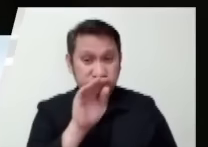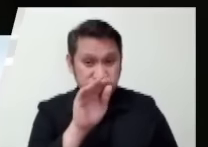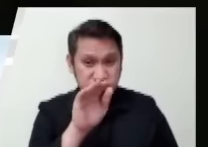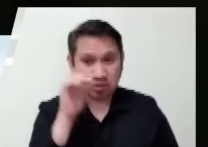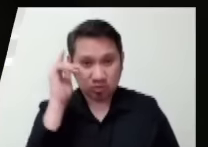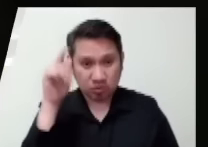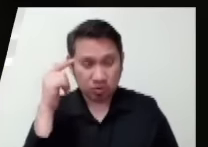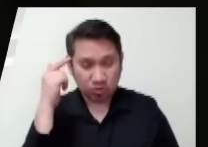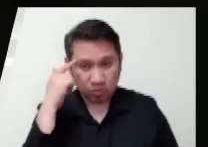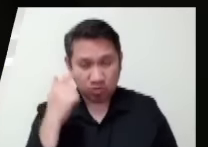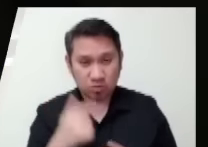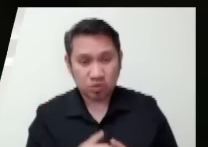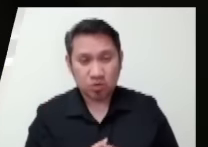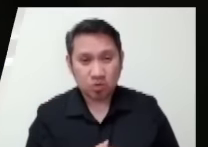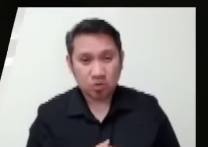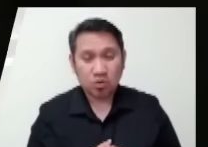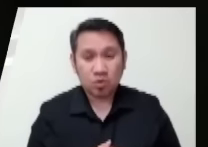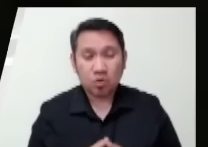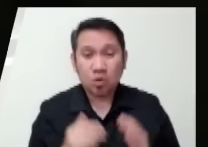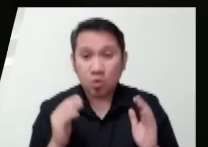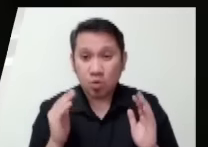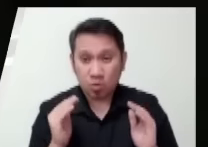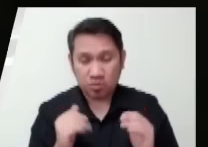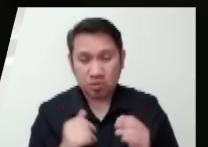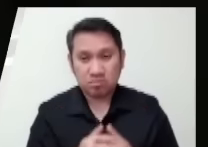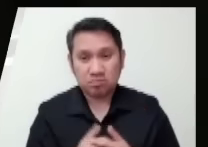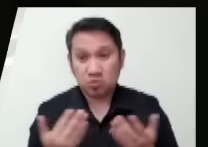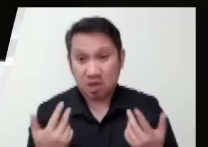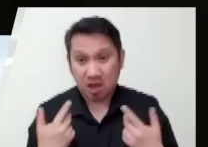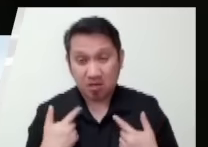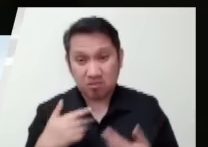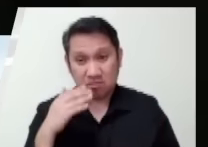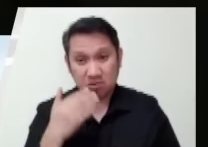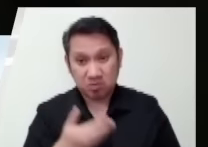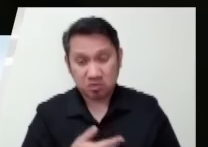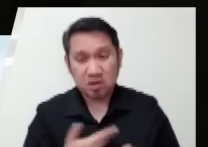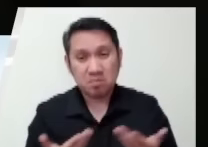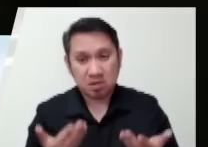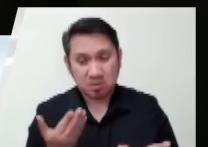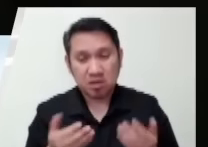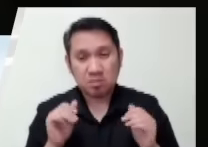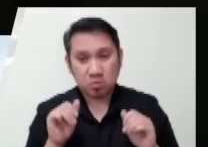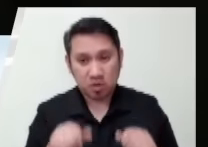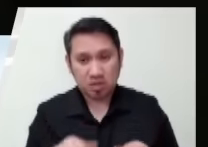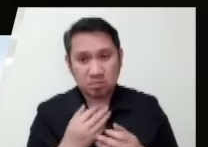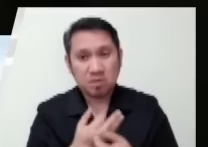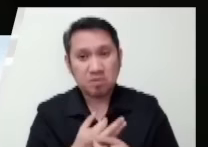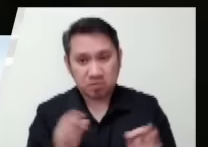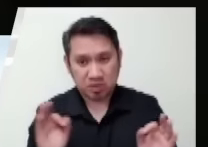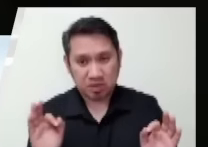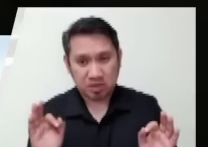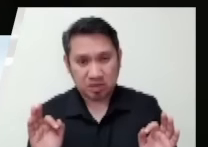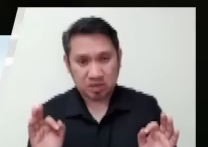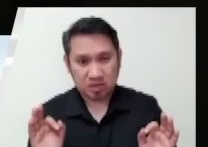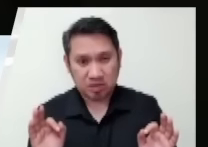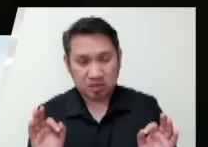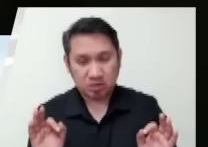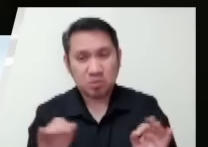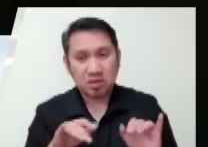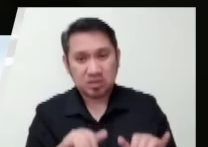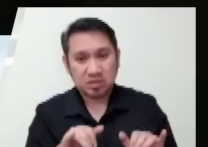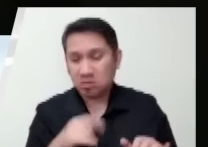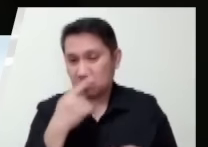anak po na pakasakali, pwede nilang i-consider po na palayain na lang po yung mga asawa namin. Di ko rin po alam